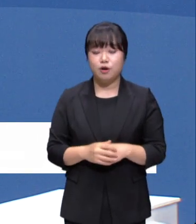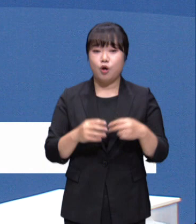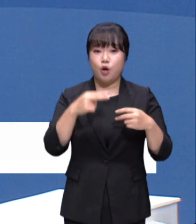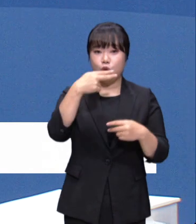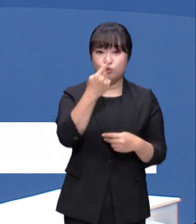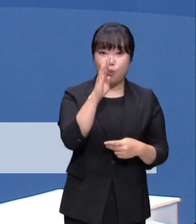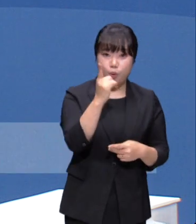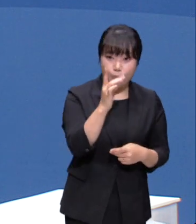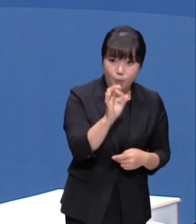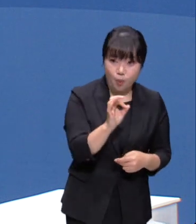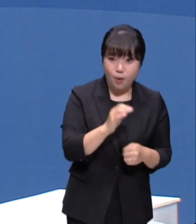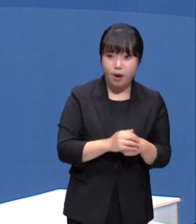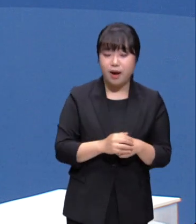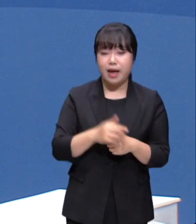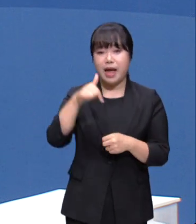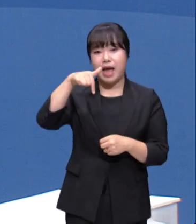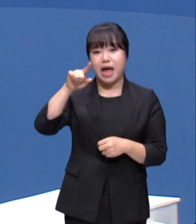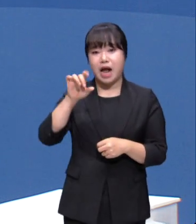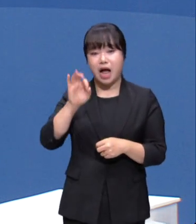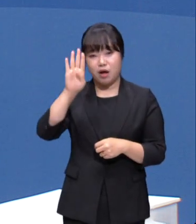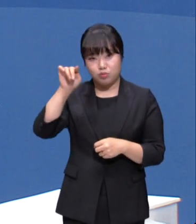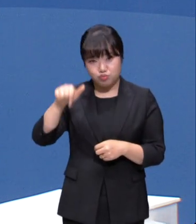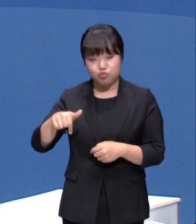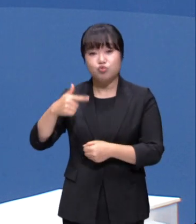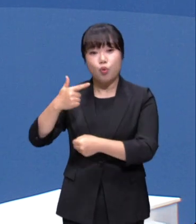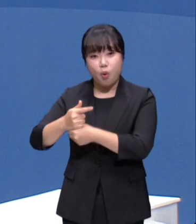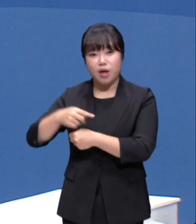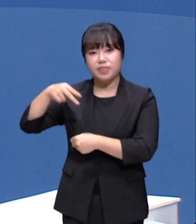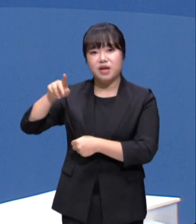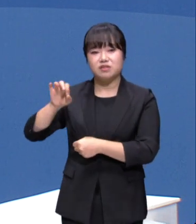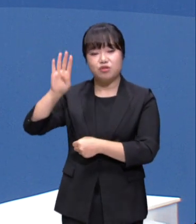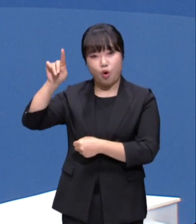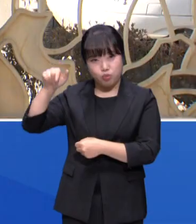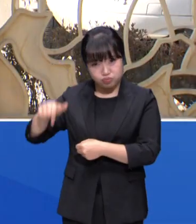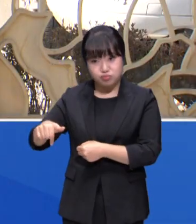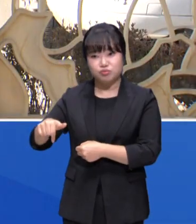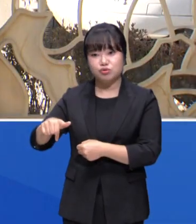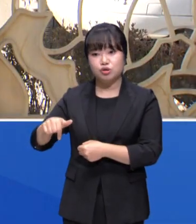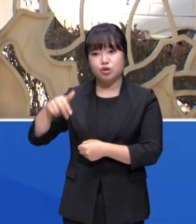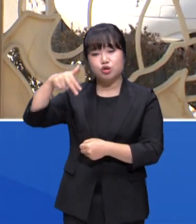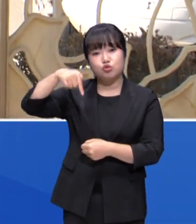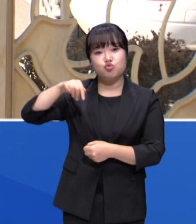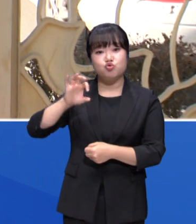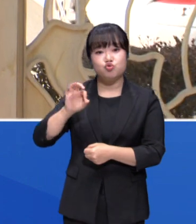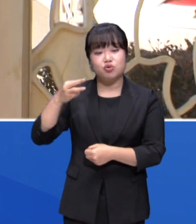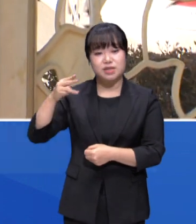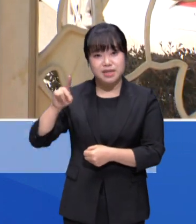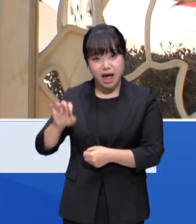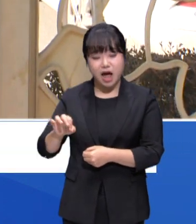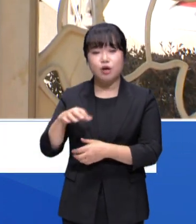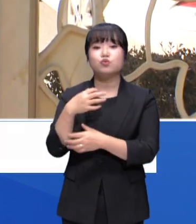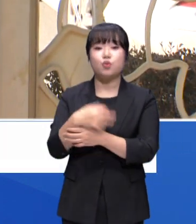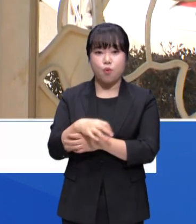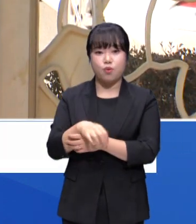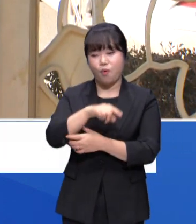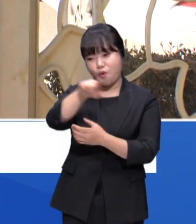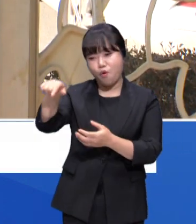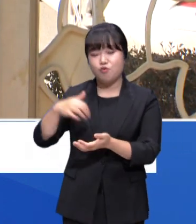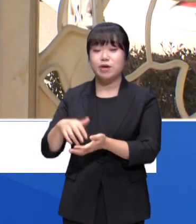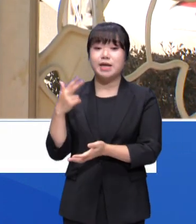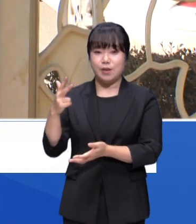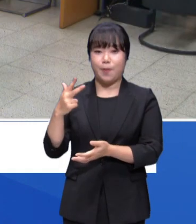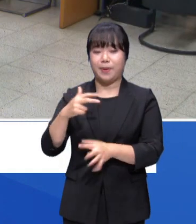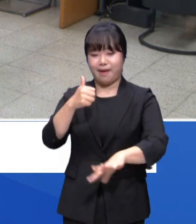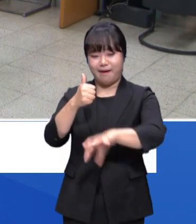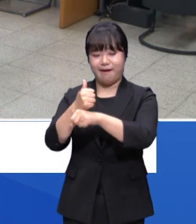도봉, 그다음에 강북, 노원, 성북, 동대문, 중랑, 종로 이렇게 7개를